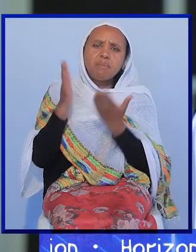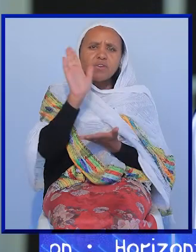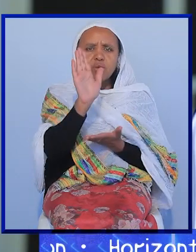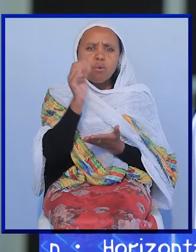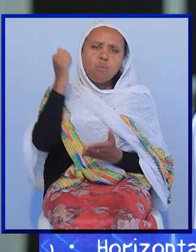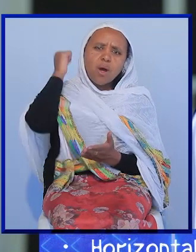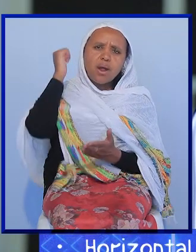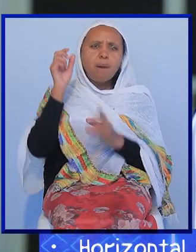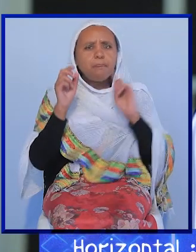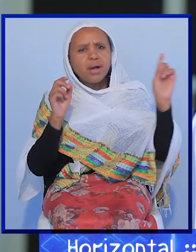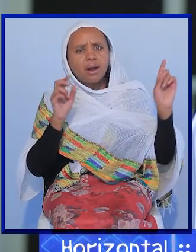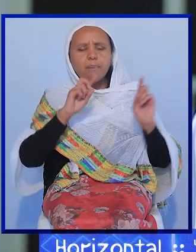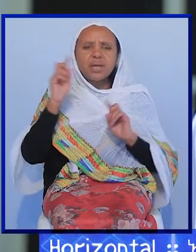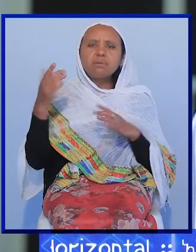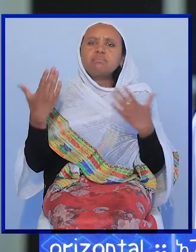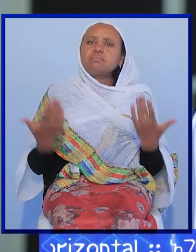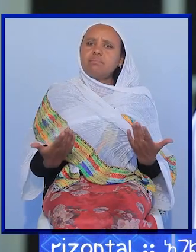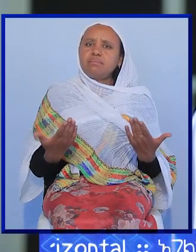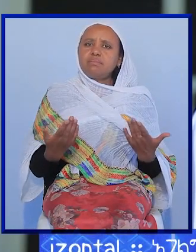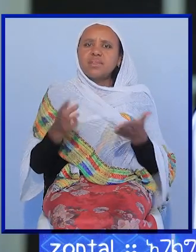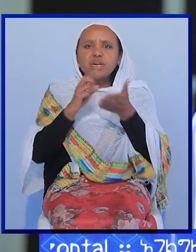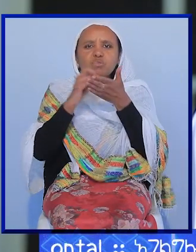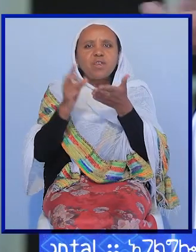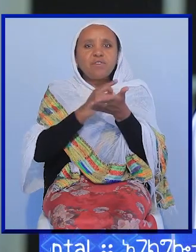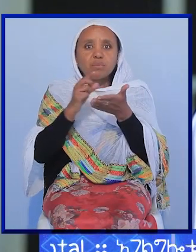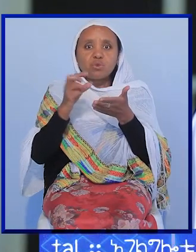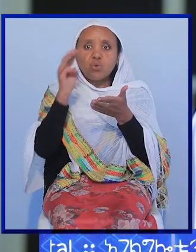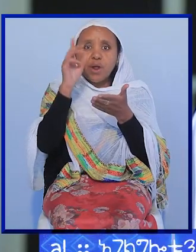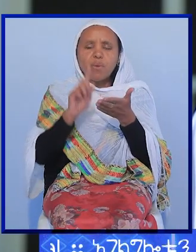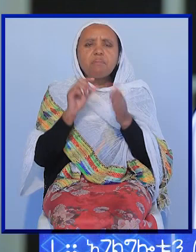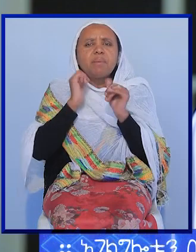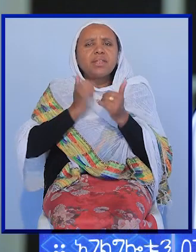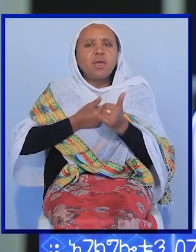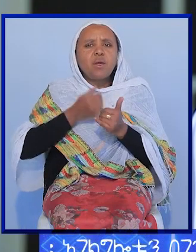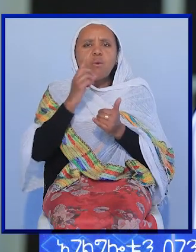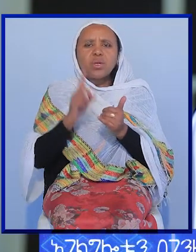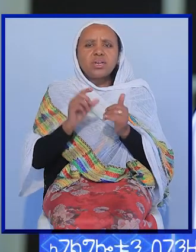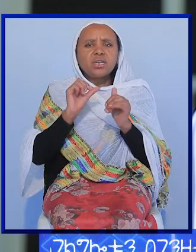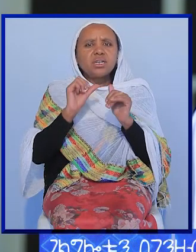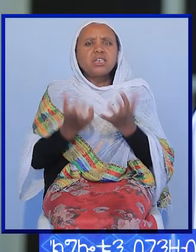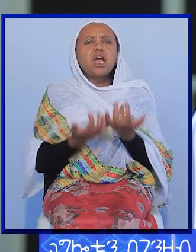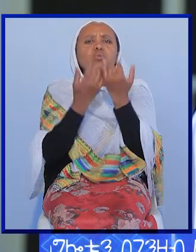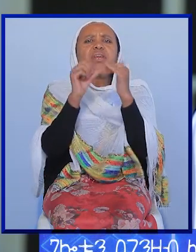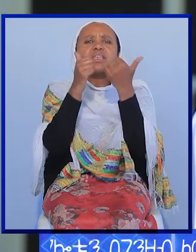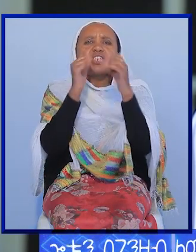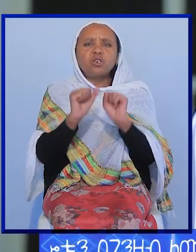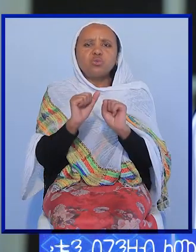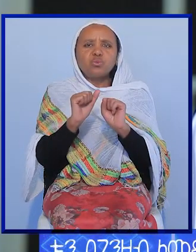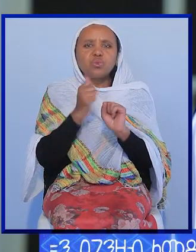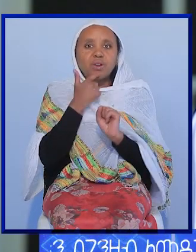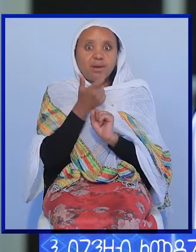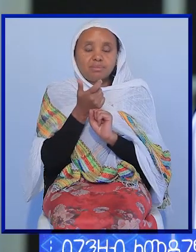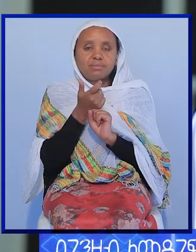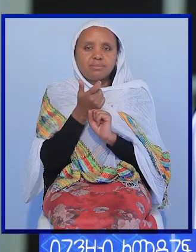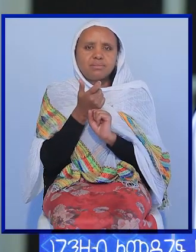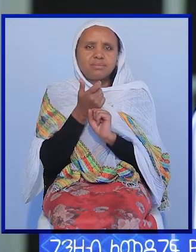ነውን በግራ ጎን ነውን በቀኝ ጎን ነውን አለ ቅዱስ ኤፍሬም ሶርያዊ። እመቤቴ ሆይ እሳቱን እንዴት ታክፈሽ እንዴት ቻልሽ? ቅድም ወንድማችን